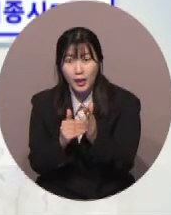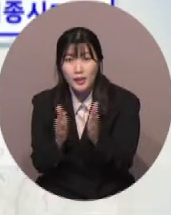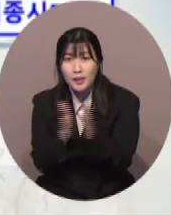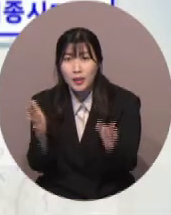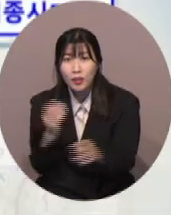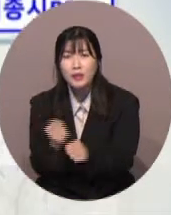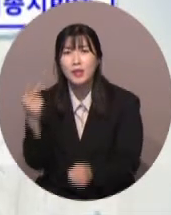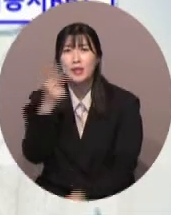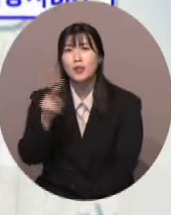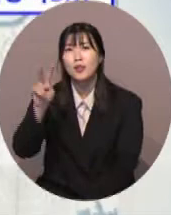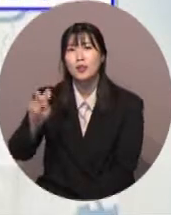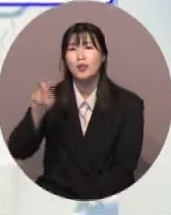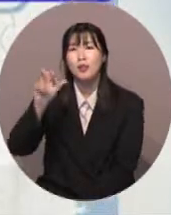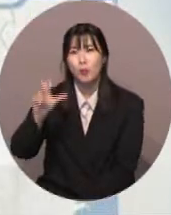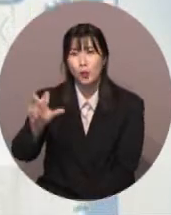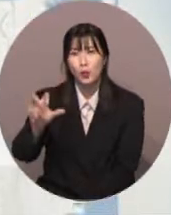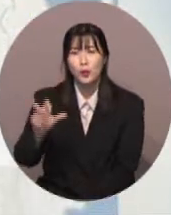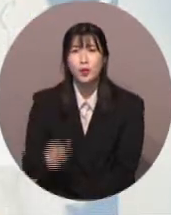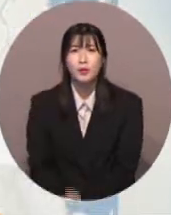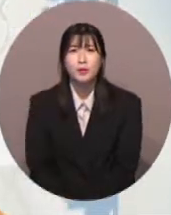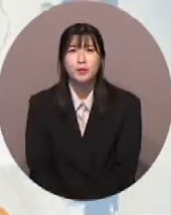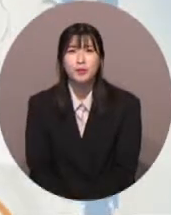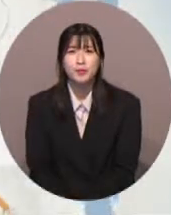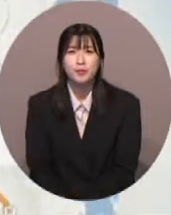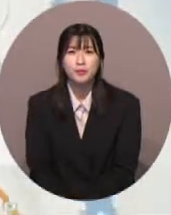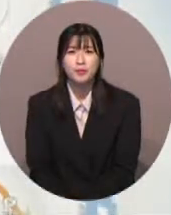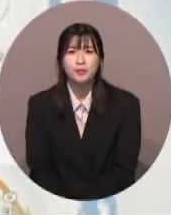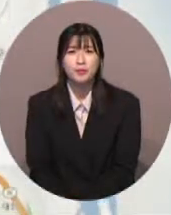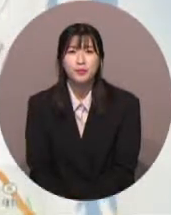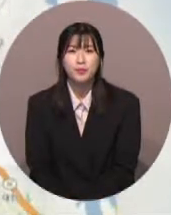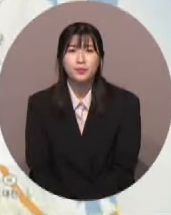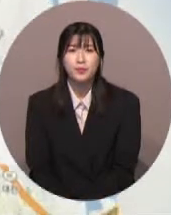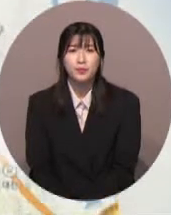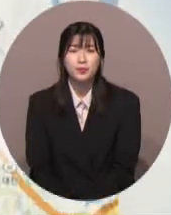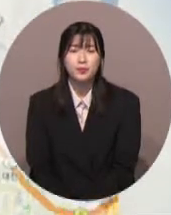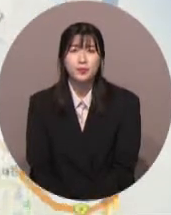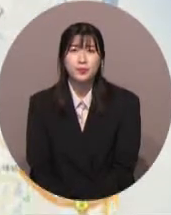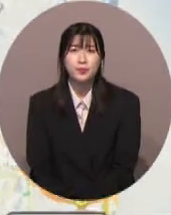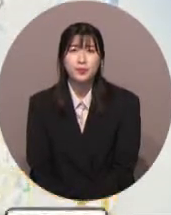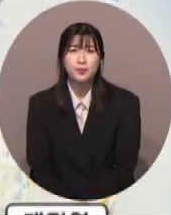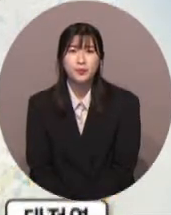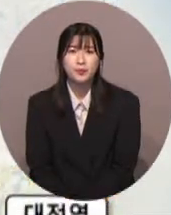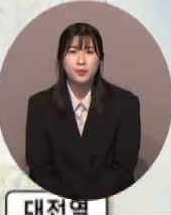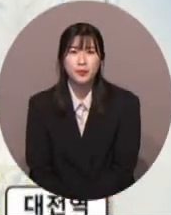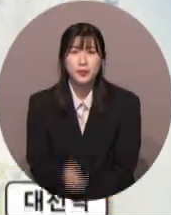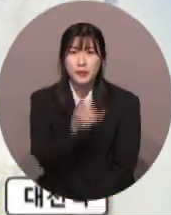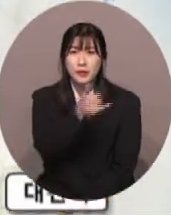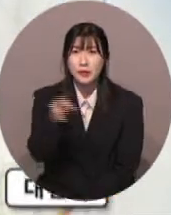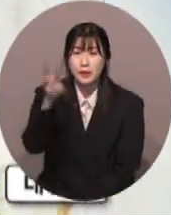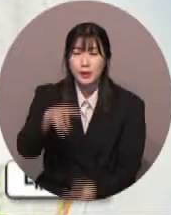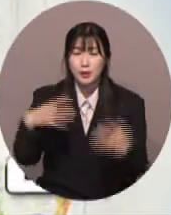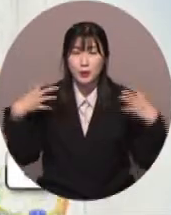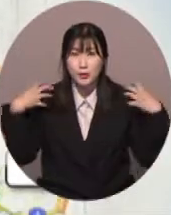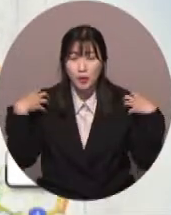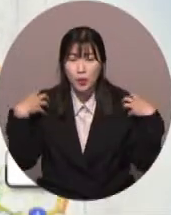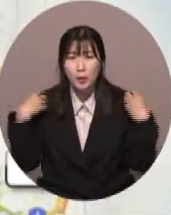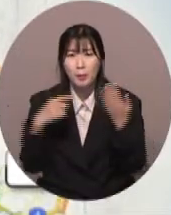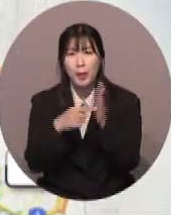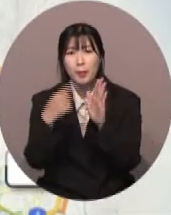2025년 운행을 목표로 본격적인 사업에 착수했습니다 행정중심 복합도시 건설청은